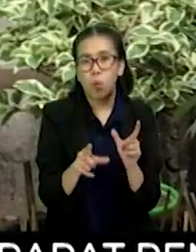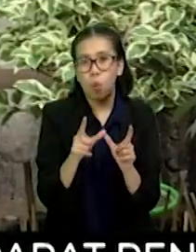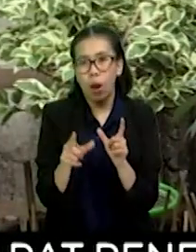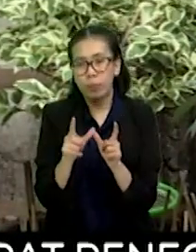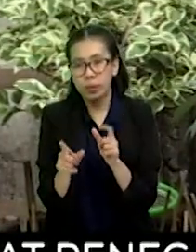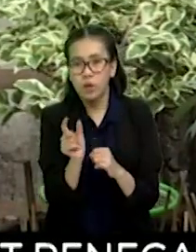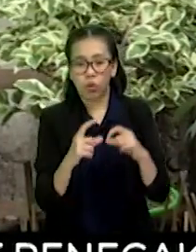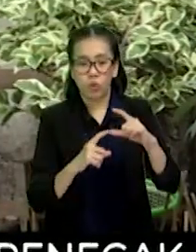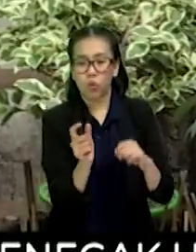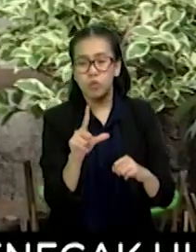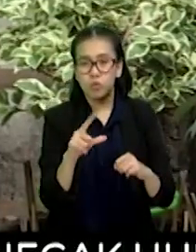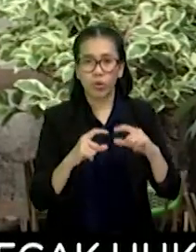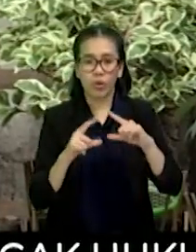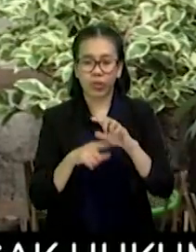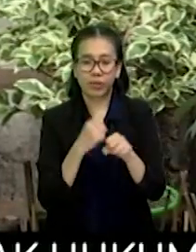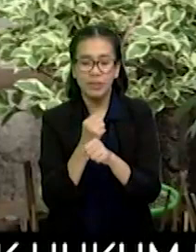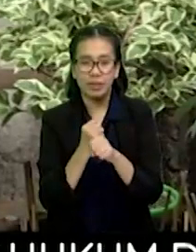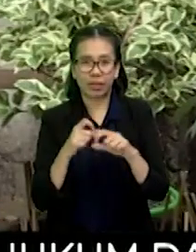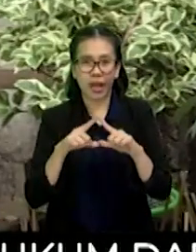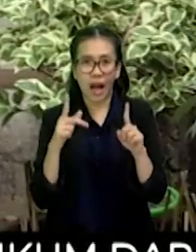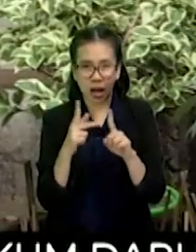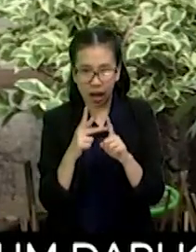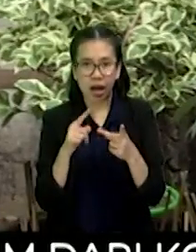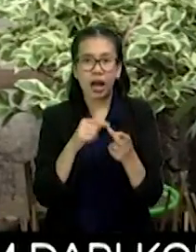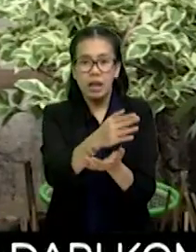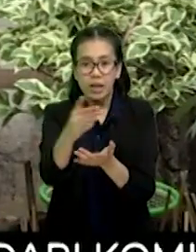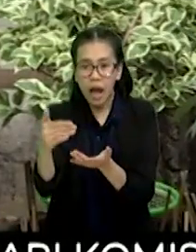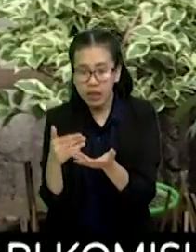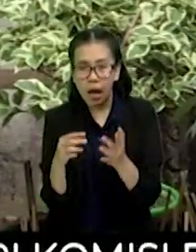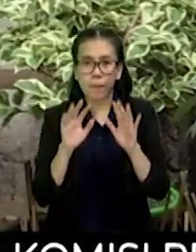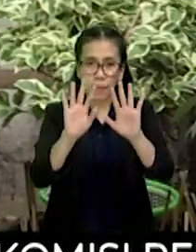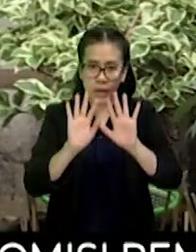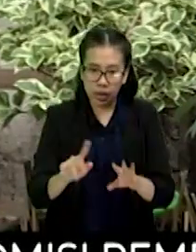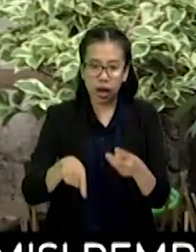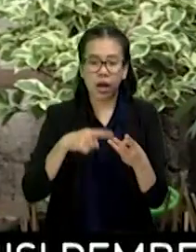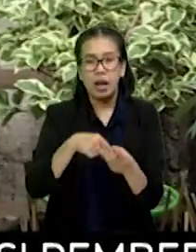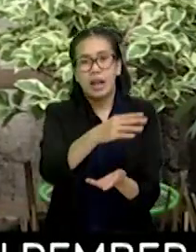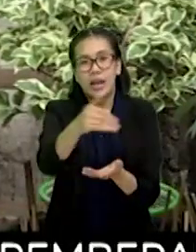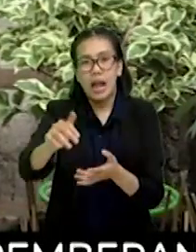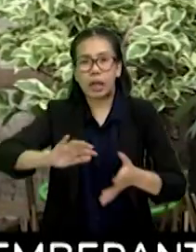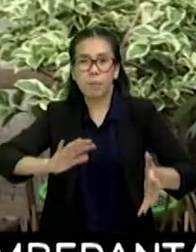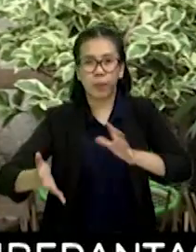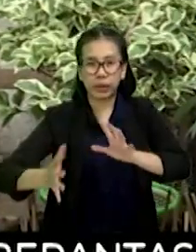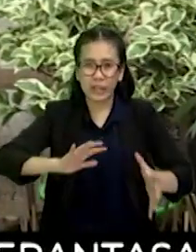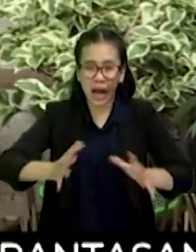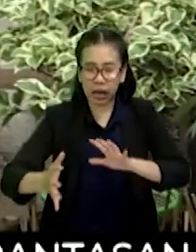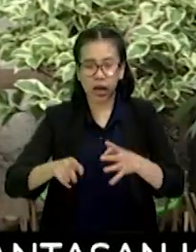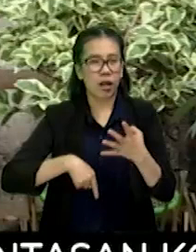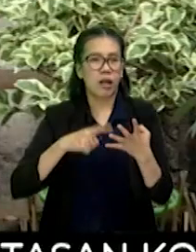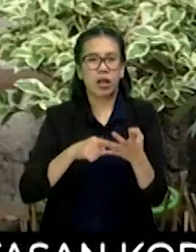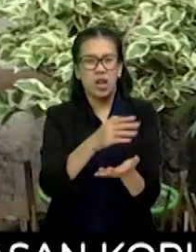sanggah Kementerian Sosial datamedia data bencana data dari pejuang muda Kementerian Sosial